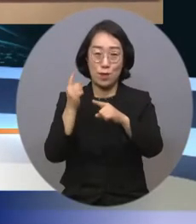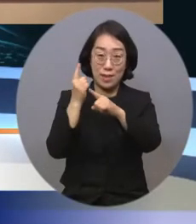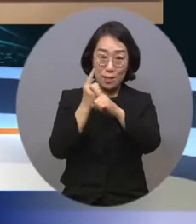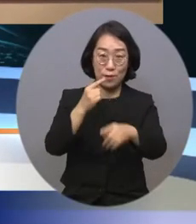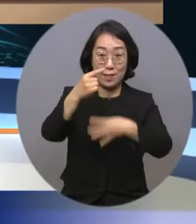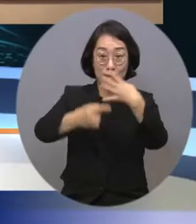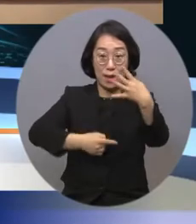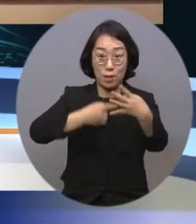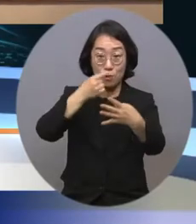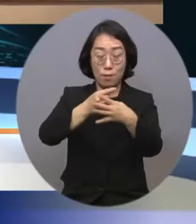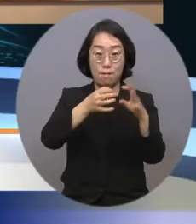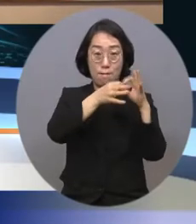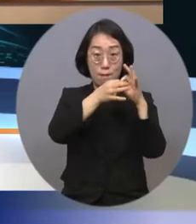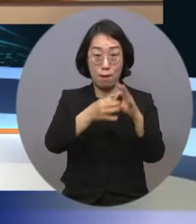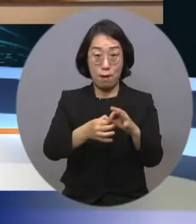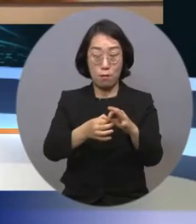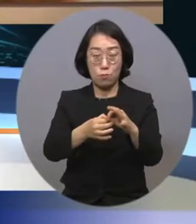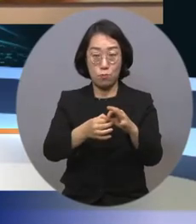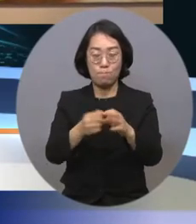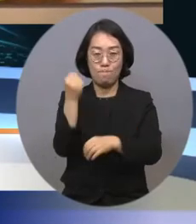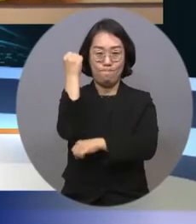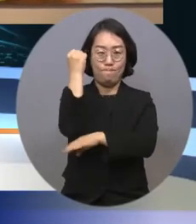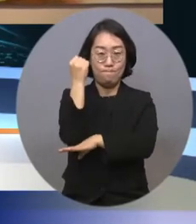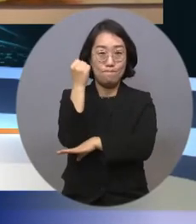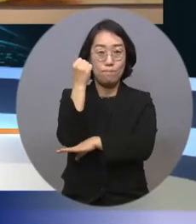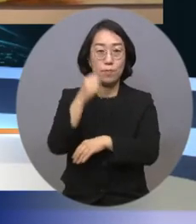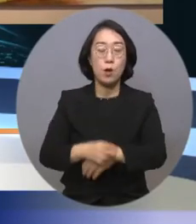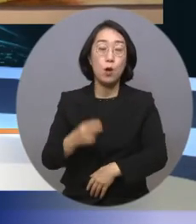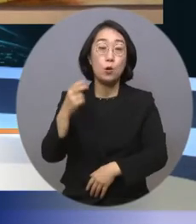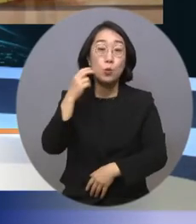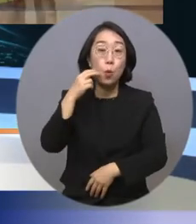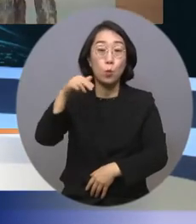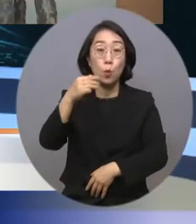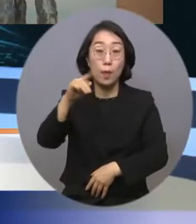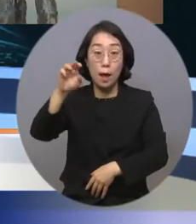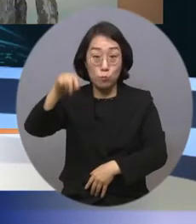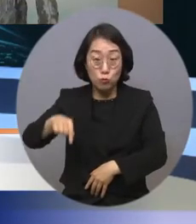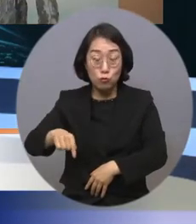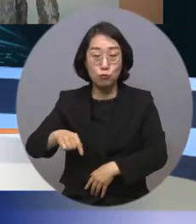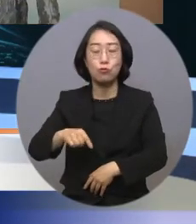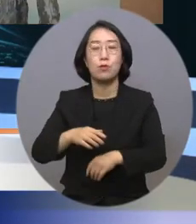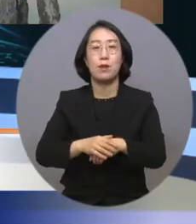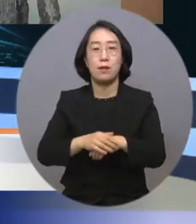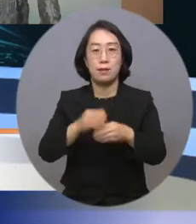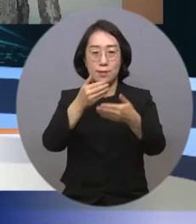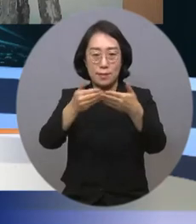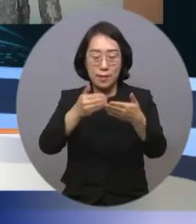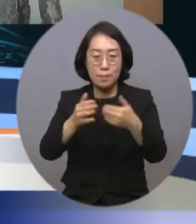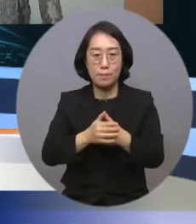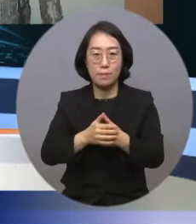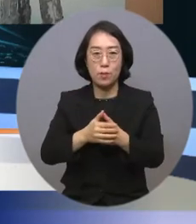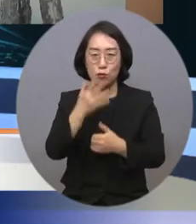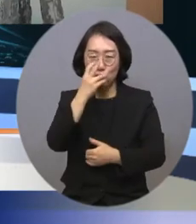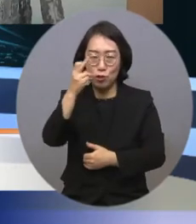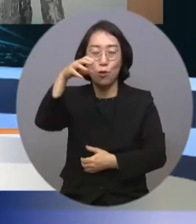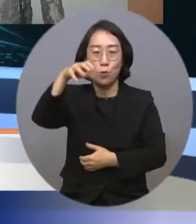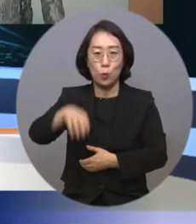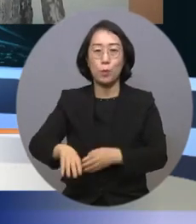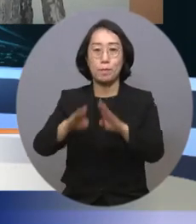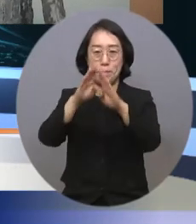내내 우람한 멋을 뽐내는 소나무의 생명력을 화폭에 담은 장순 작가의 개인전이 순천을